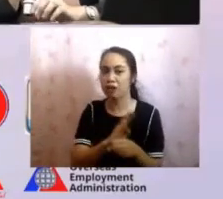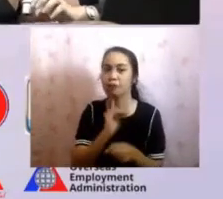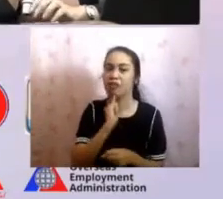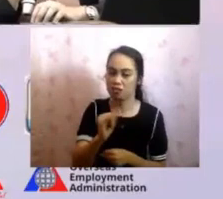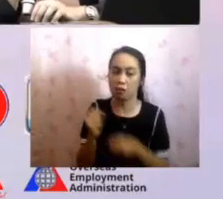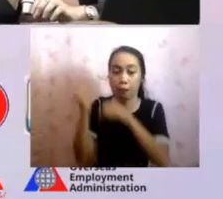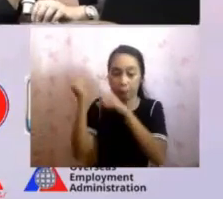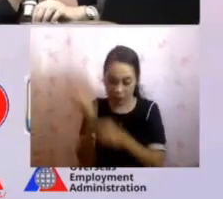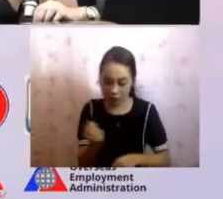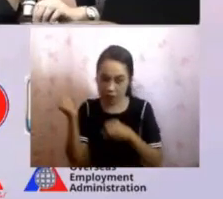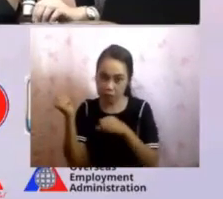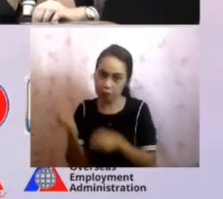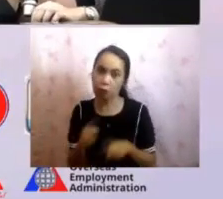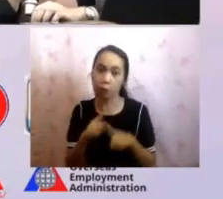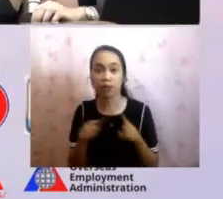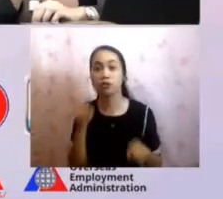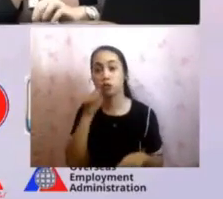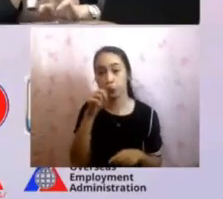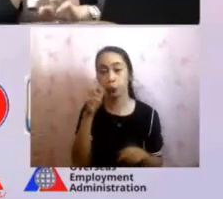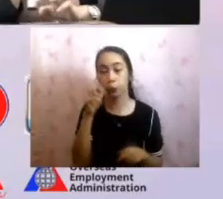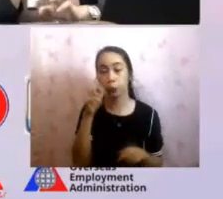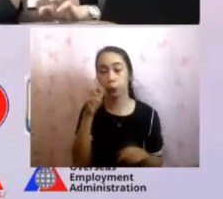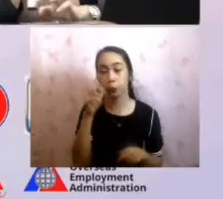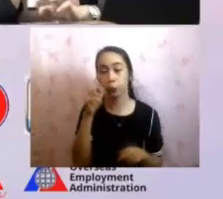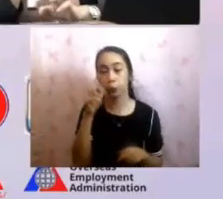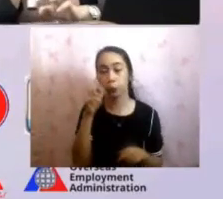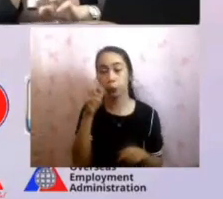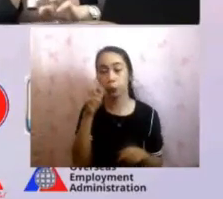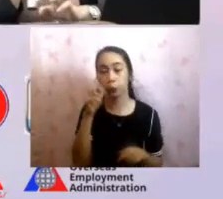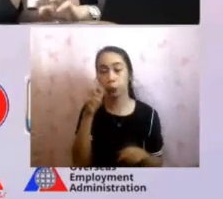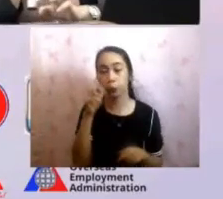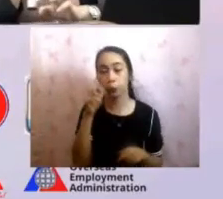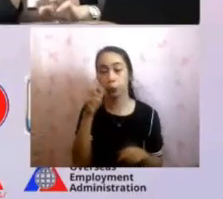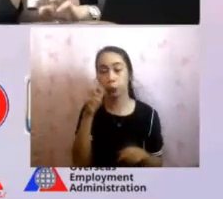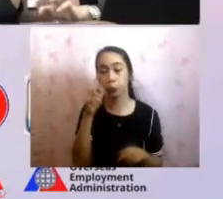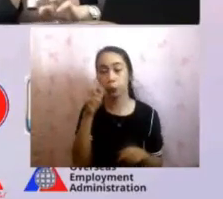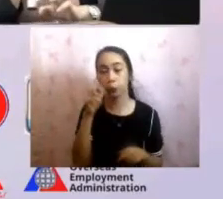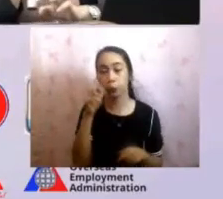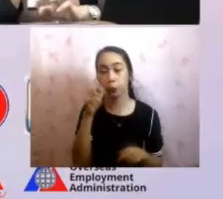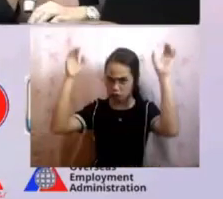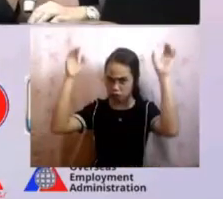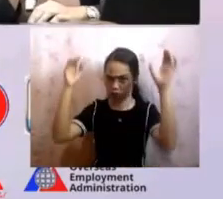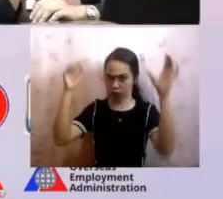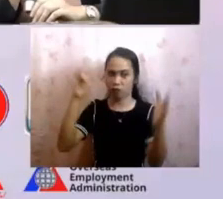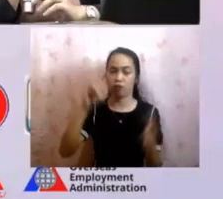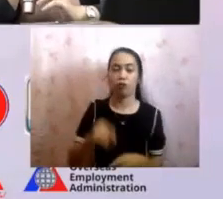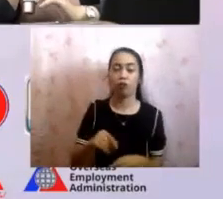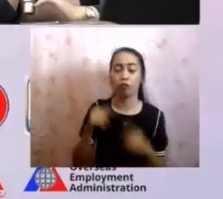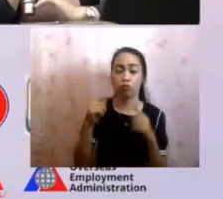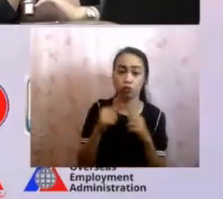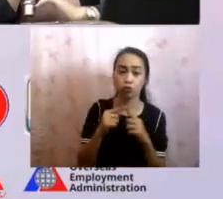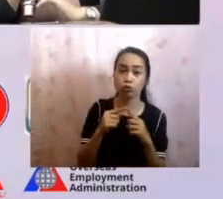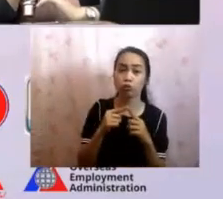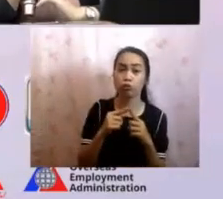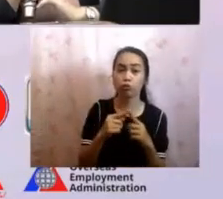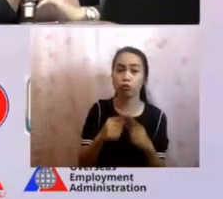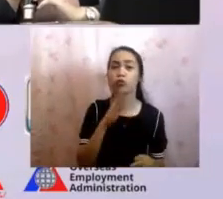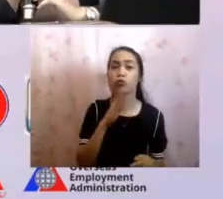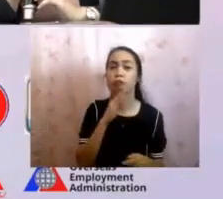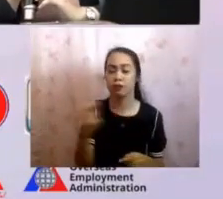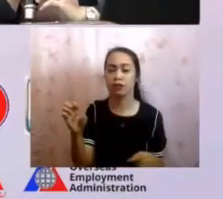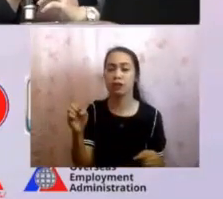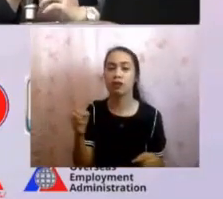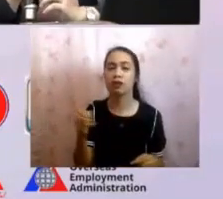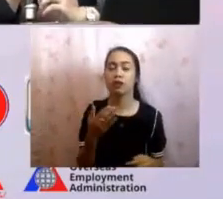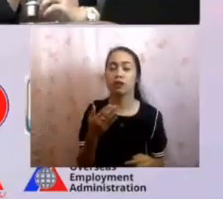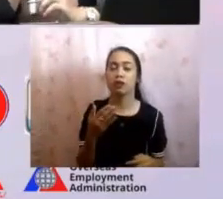one of the job scopes nimo. So you have to know sa imong job scope. And then the location, if you're comfortable ra, kung okay